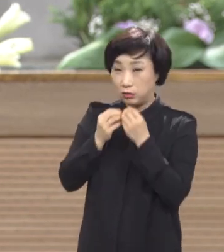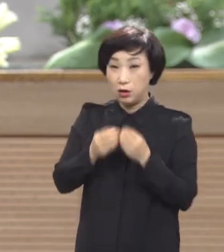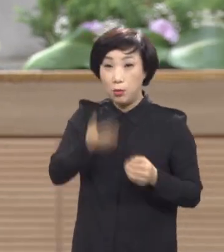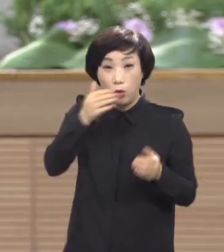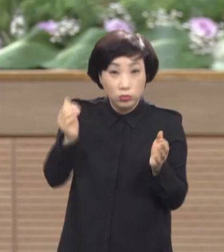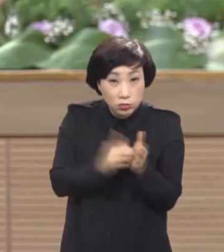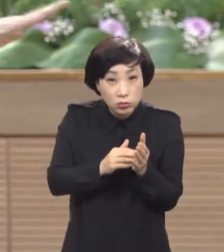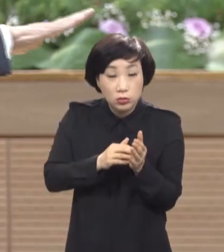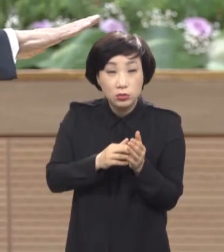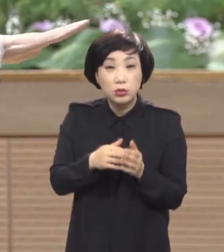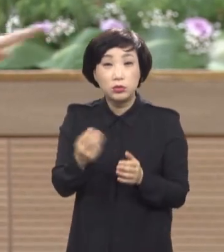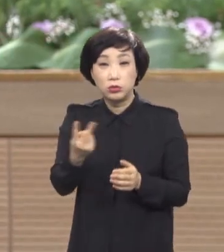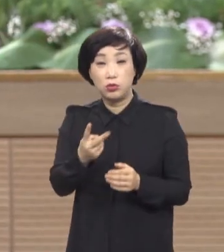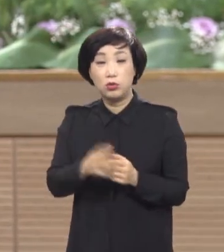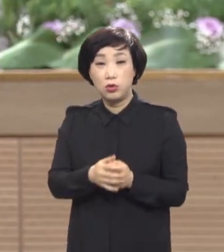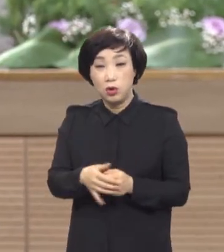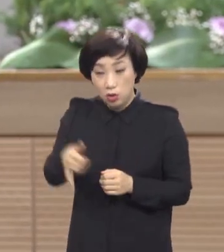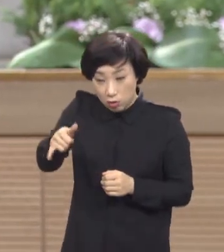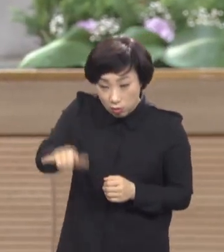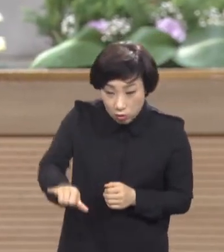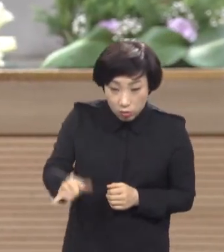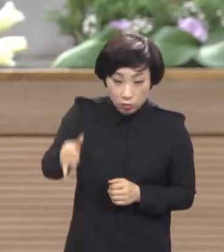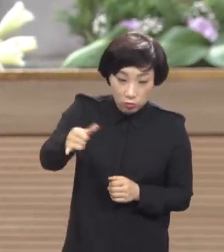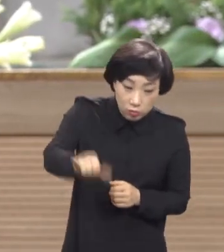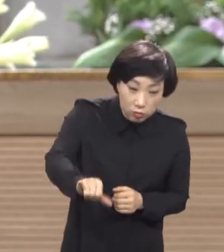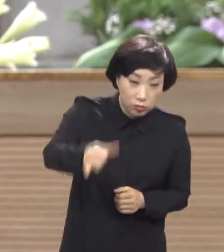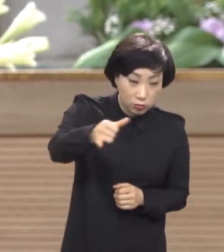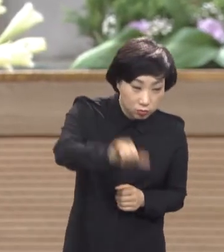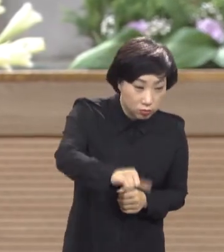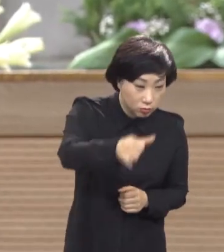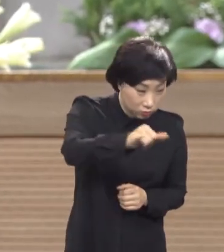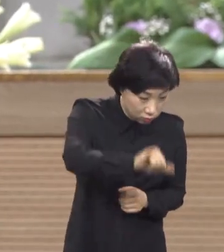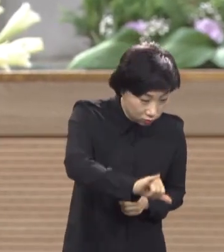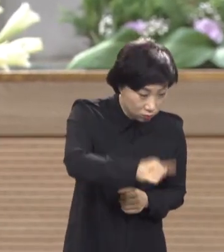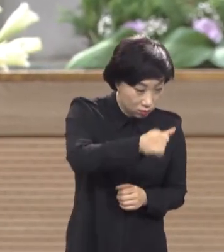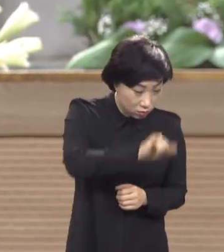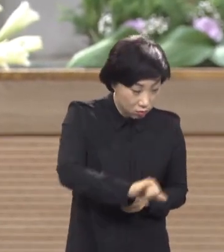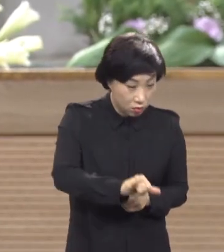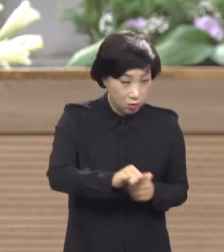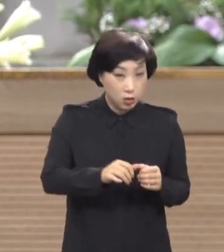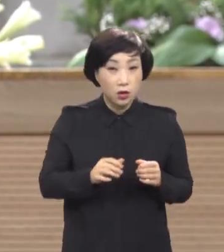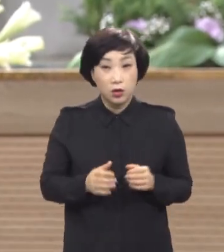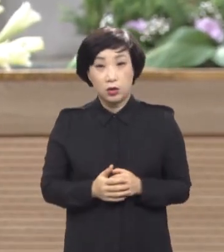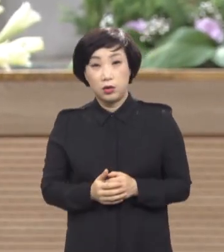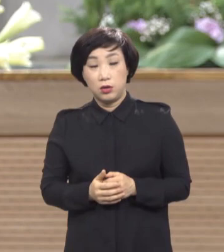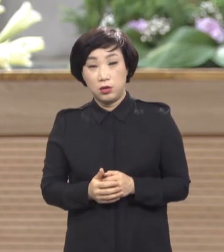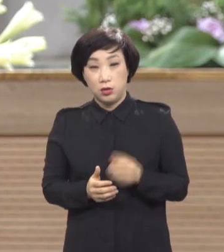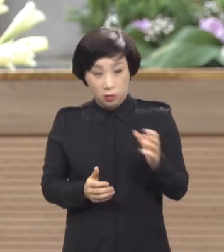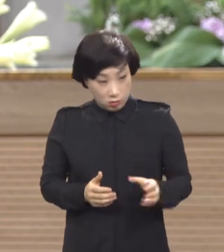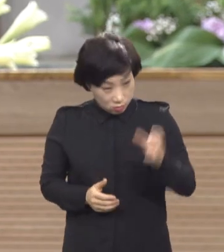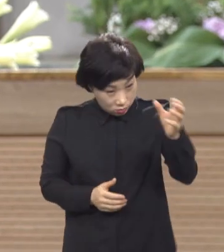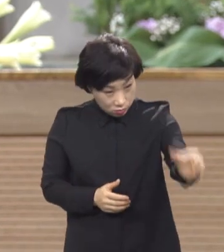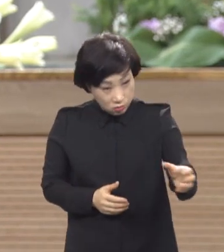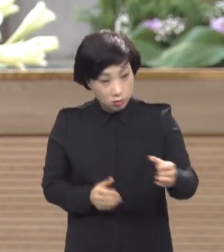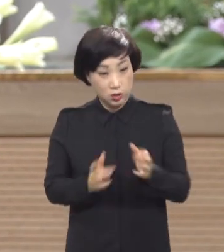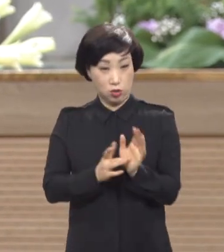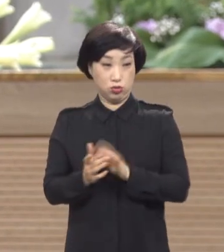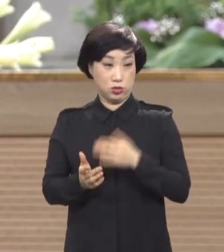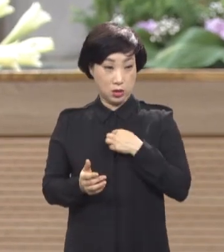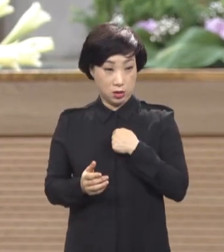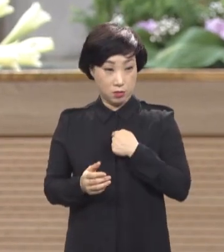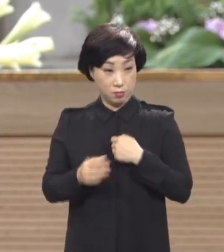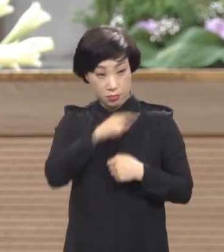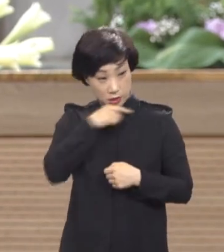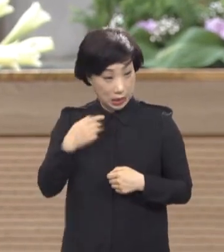또 음료를 쭉 따르듯이 하시는 말씀이 야 이건 내 피야